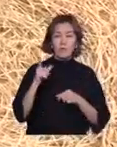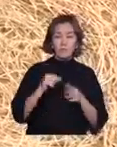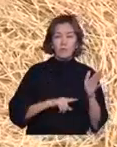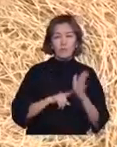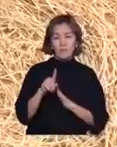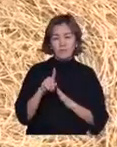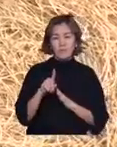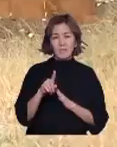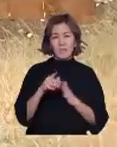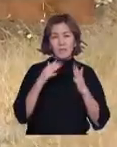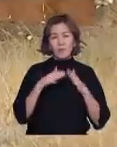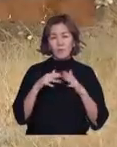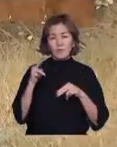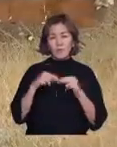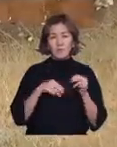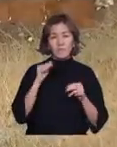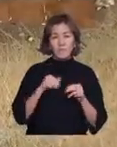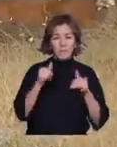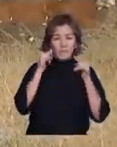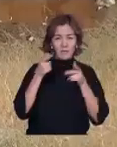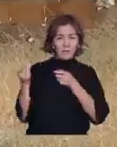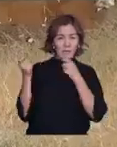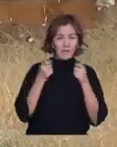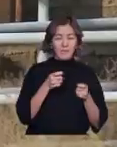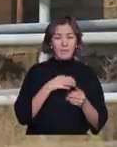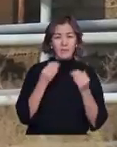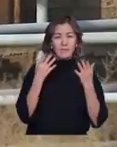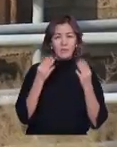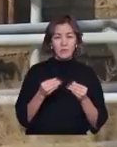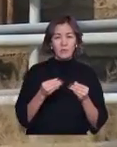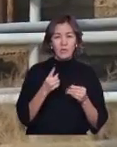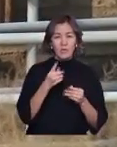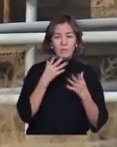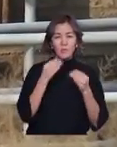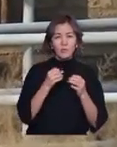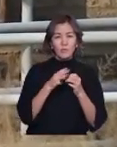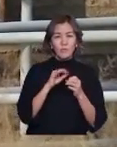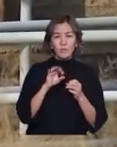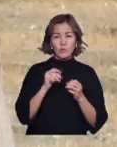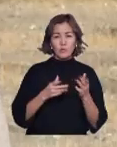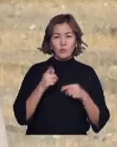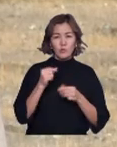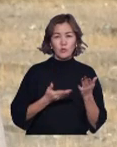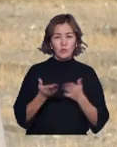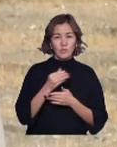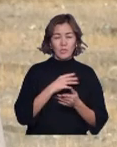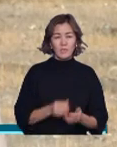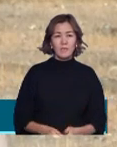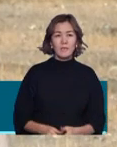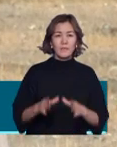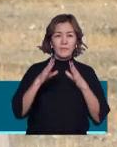алды. Қоражай салып шетелден мыңнан аса әрі қара әкелді. Қазір кешенде тәулігіне 15 тонна сүт сауылады.